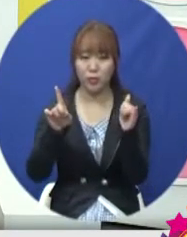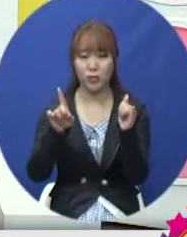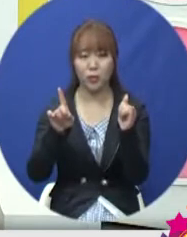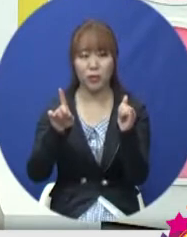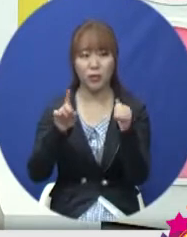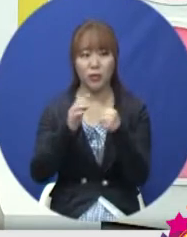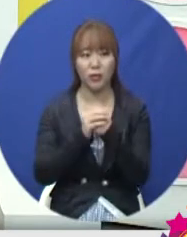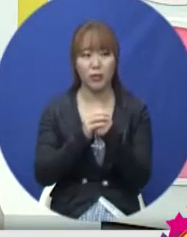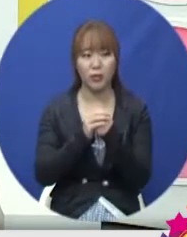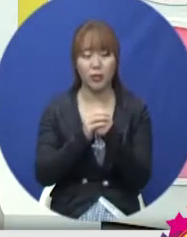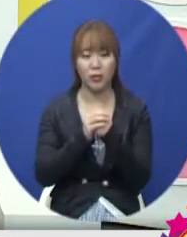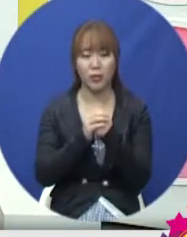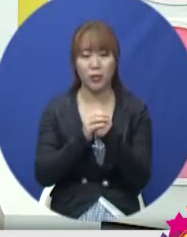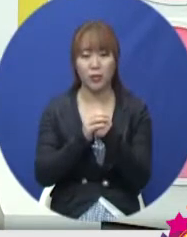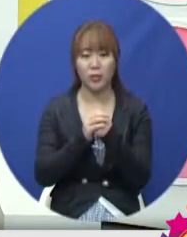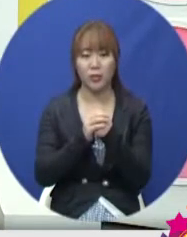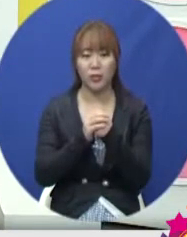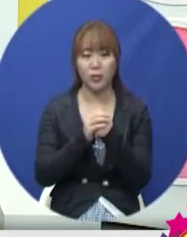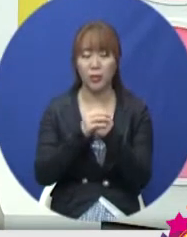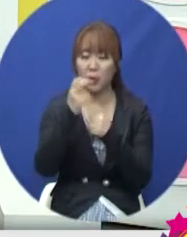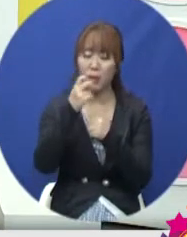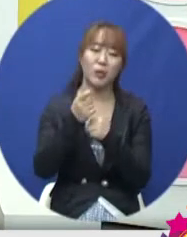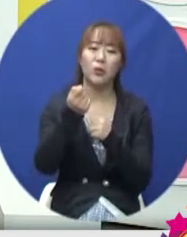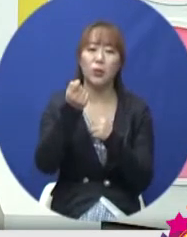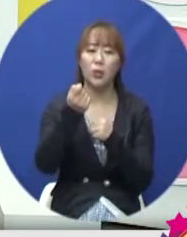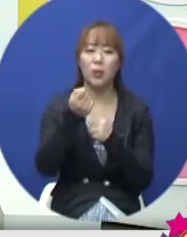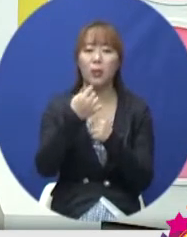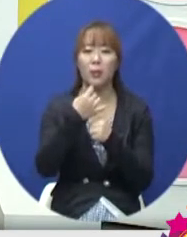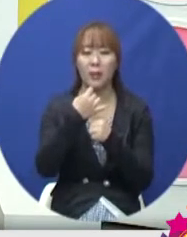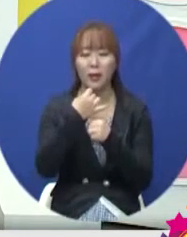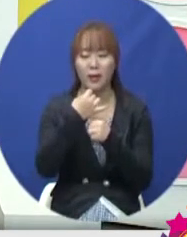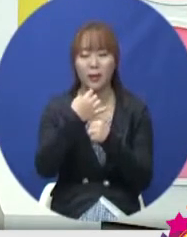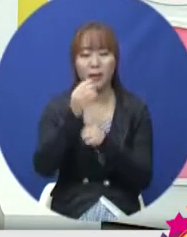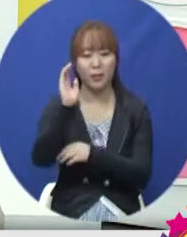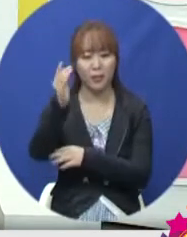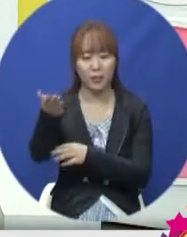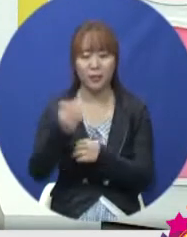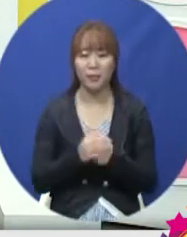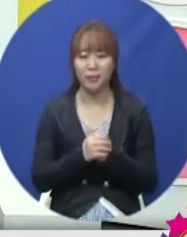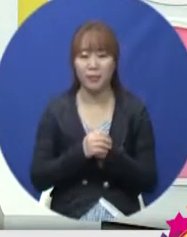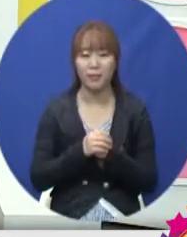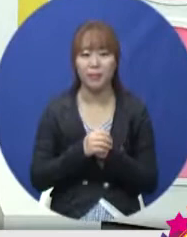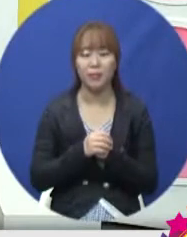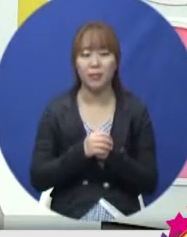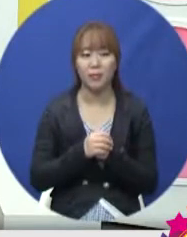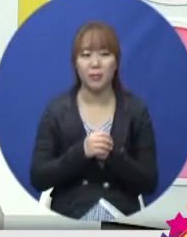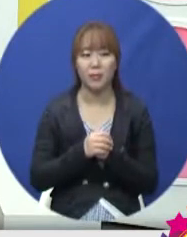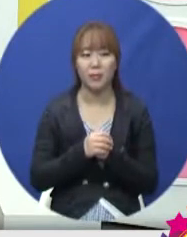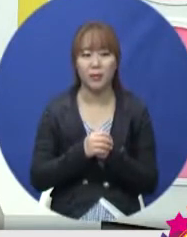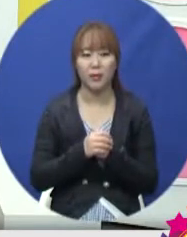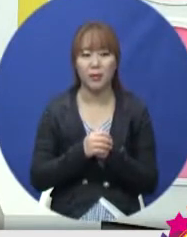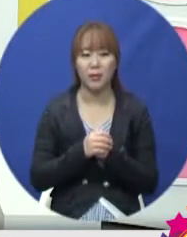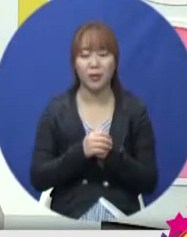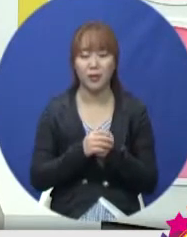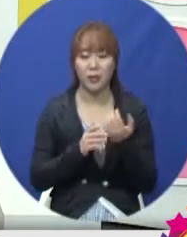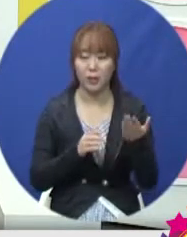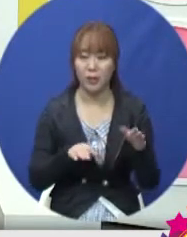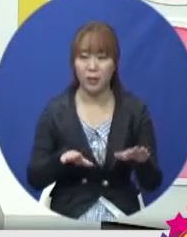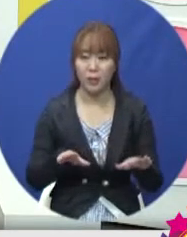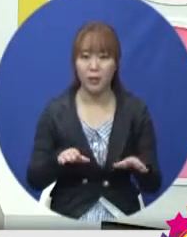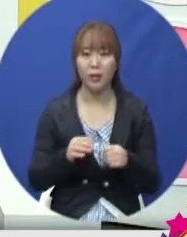한번 검토를 해보시라고 앞머리만 제가 조금만 해도 아, 예, 예. 알겠습니다. 네, 그대가 예. 지금은